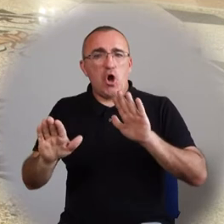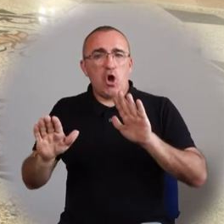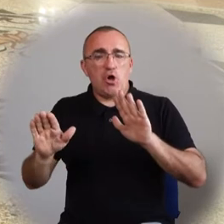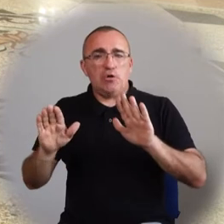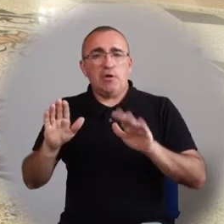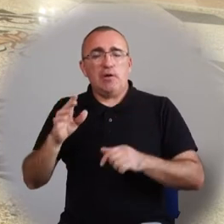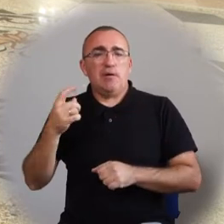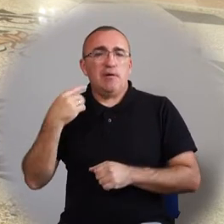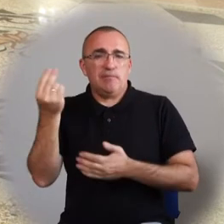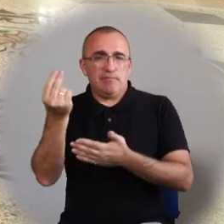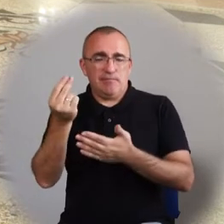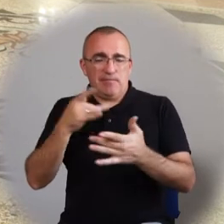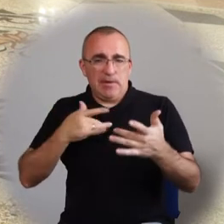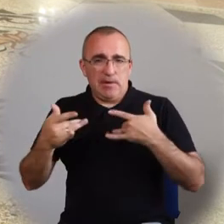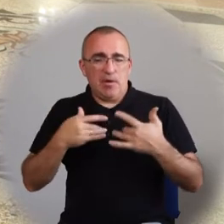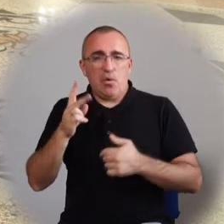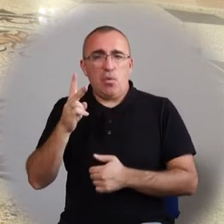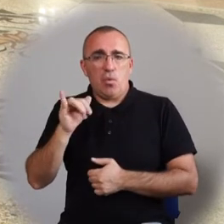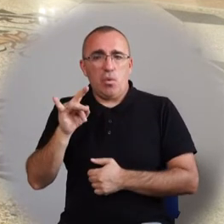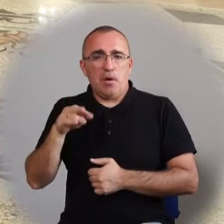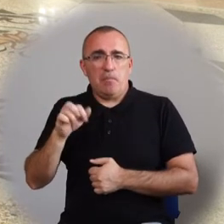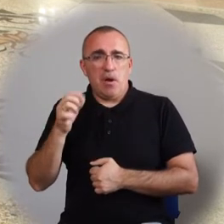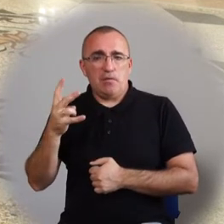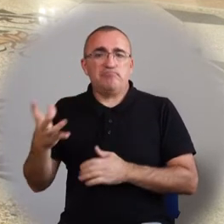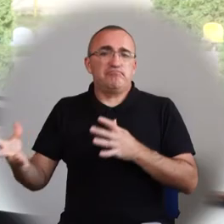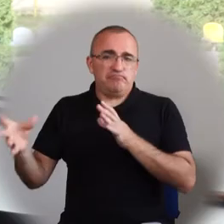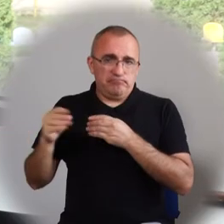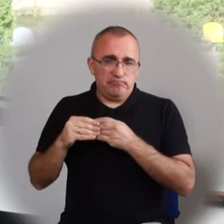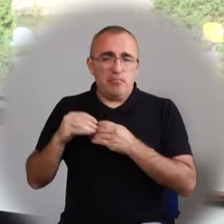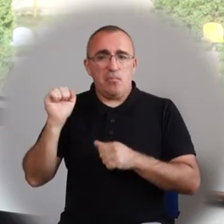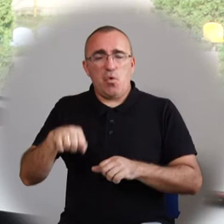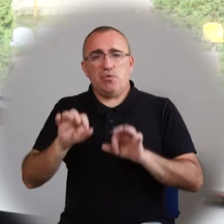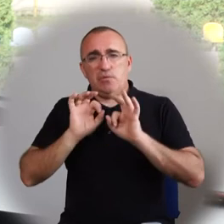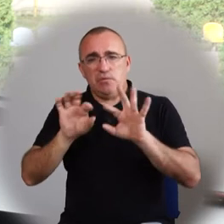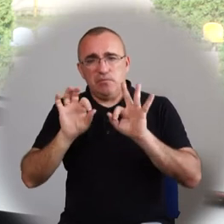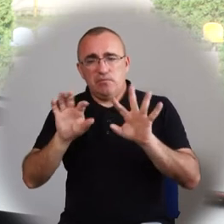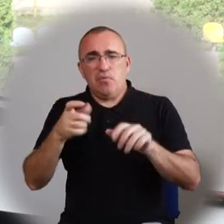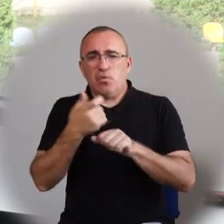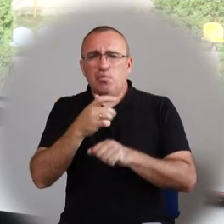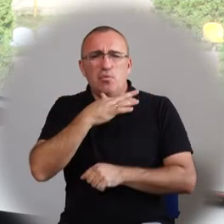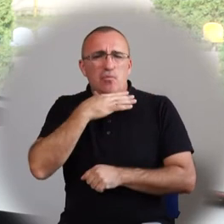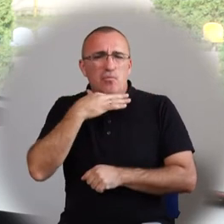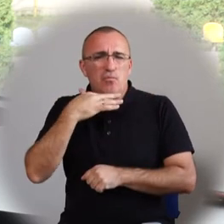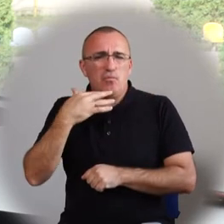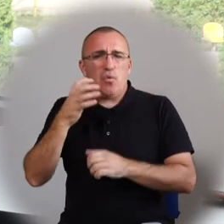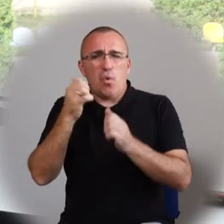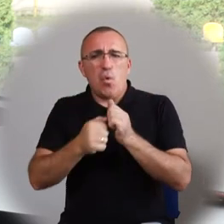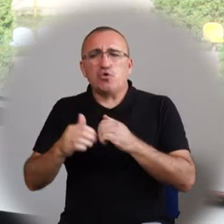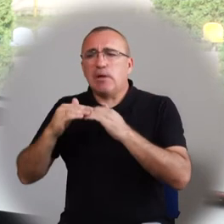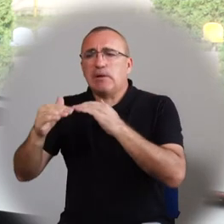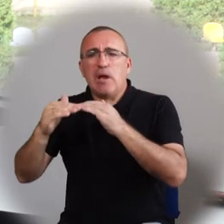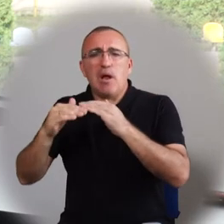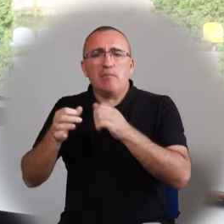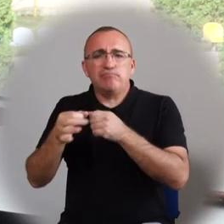режисер театру Кропивницького Євген Курман іде з нами. І можна називати дуже багато